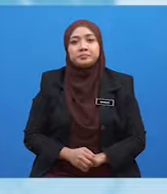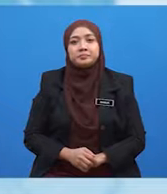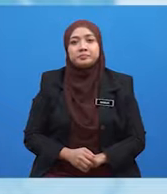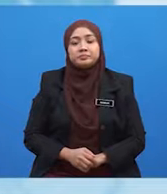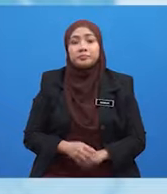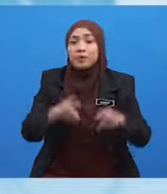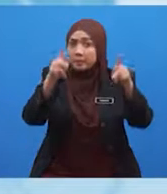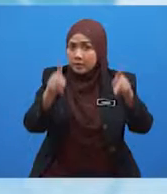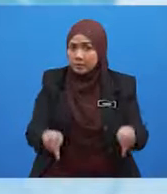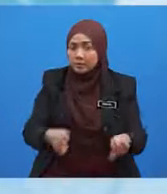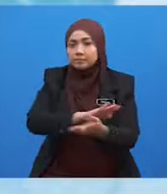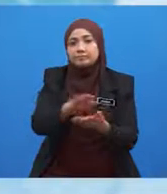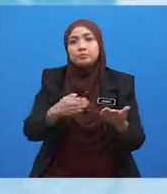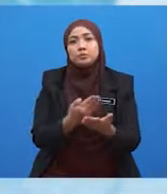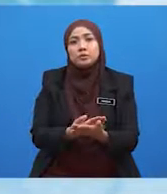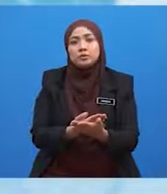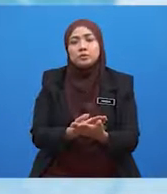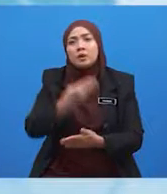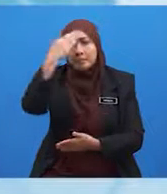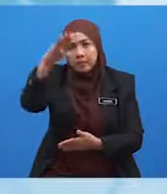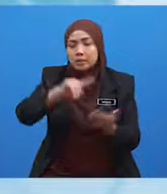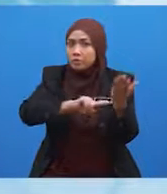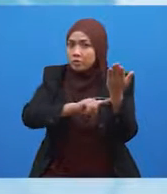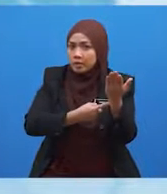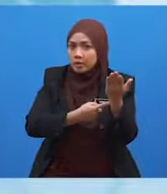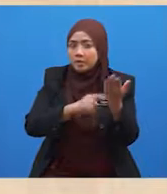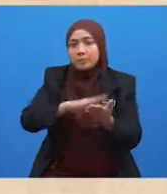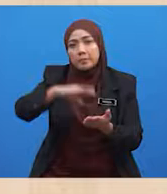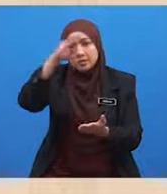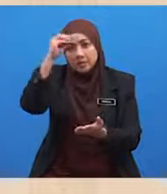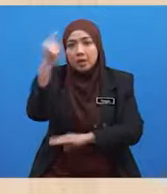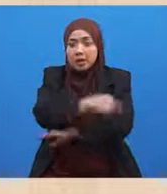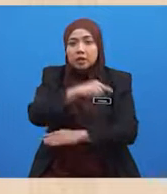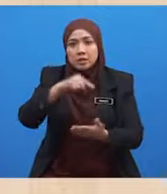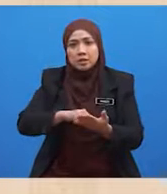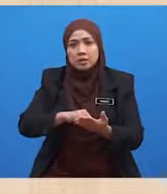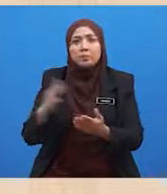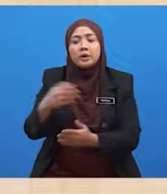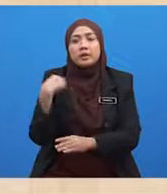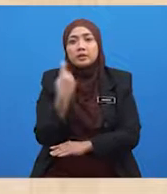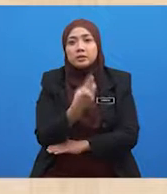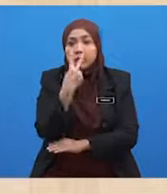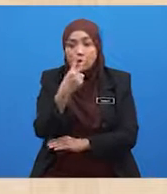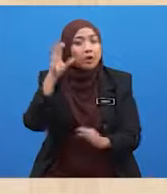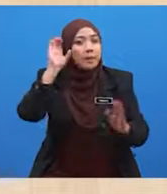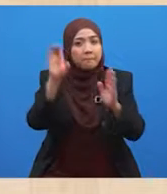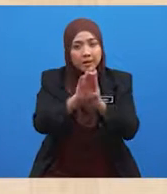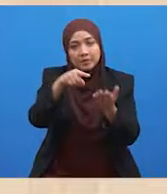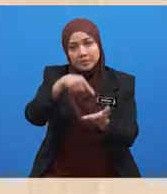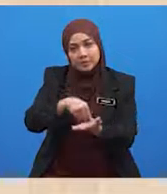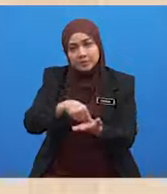Raja pajak bagi membulatkan pembacaan kita hari ini marilah kita lihat gambar ini